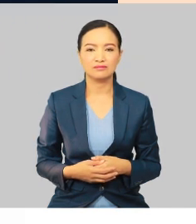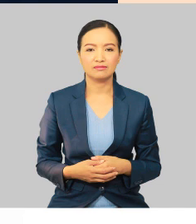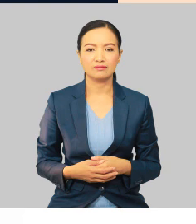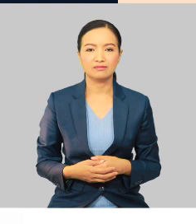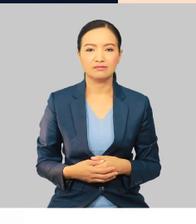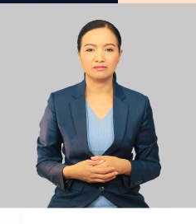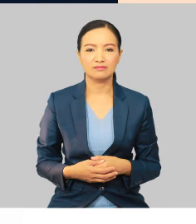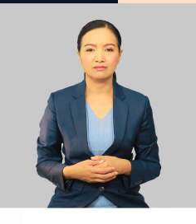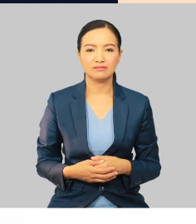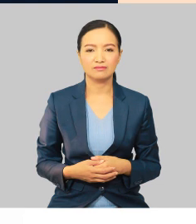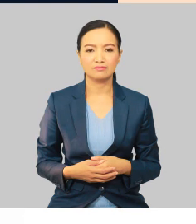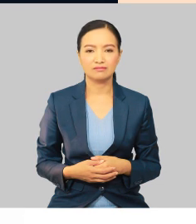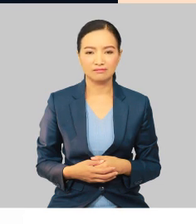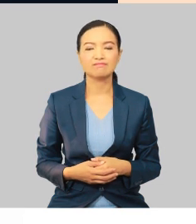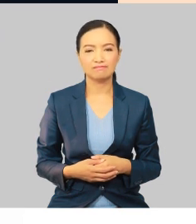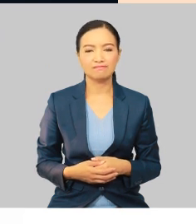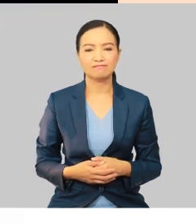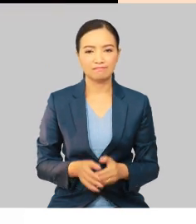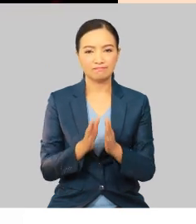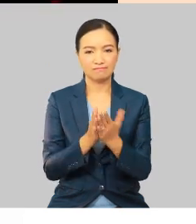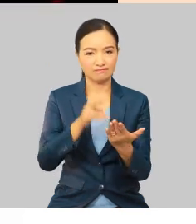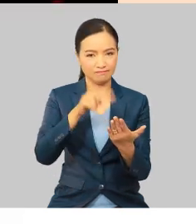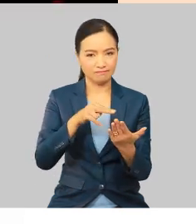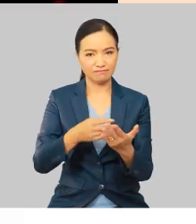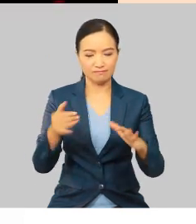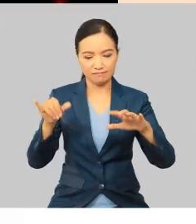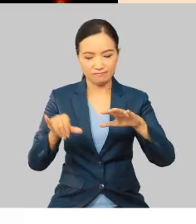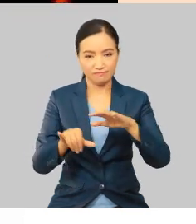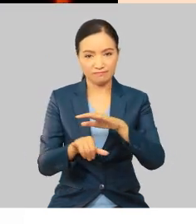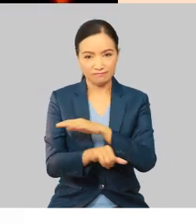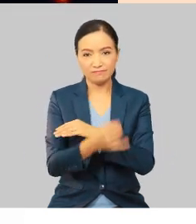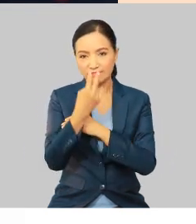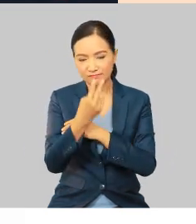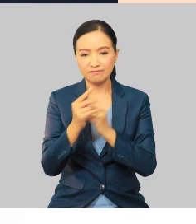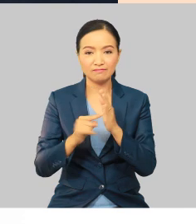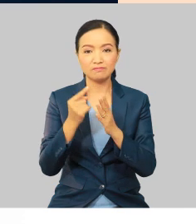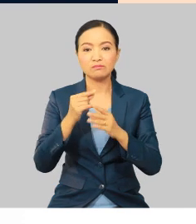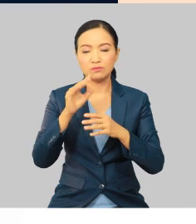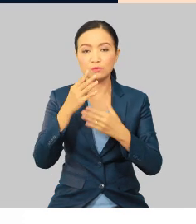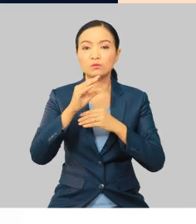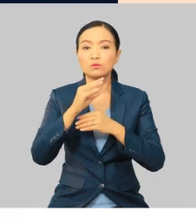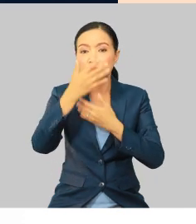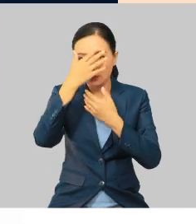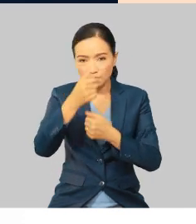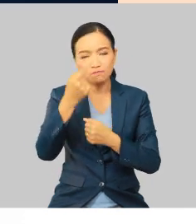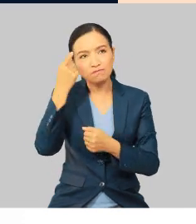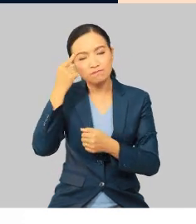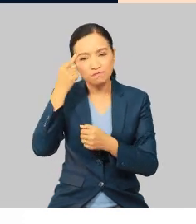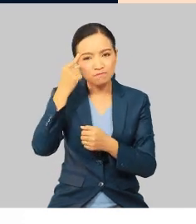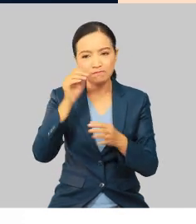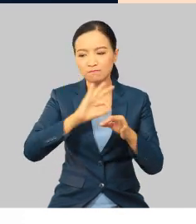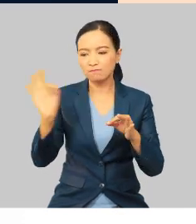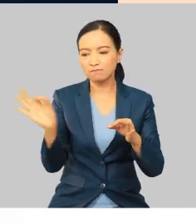ครีเอทีฟของรายการนะคะเคยอ่านหนังสือบันทึกดำน้ำขององุ่นเนาะเขาก็เห็นเรื่องสนใจแล้วเขาก็เลยเอาเรื่องนั้นขับไปคิด